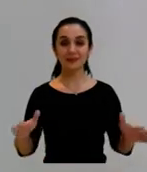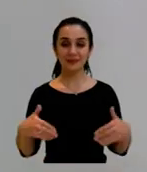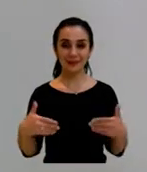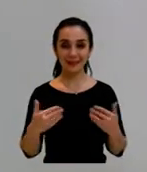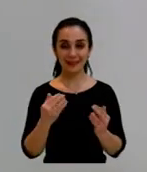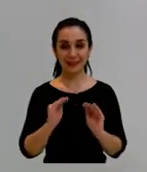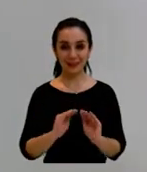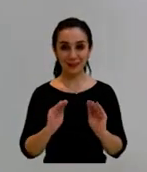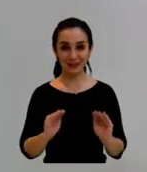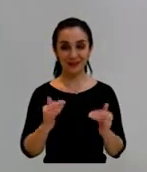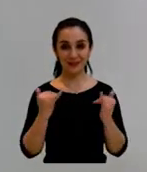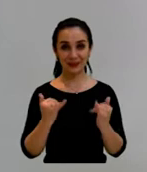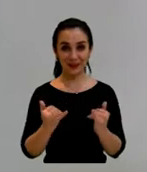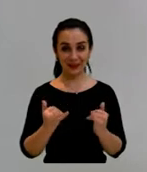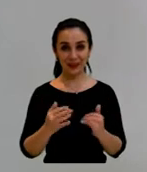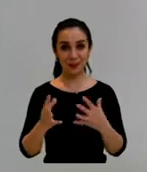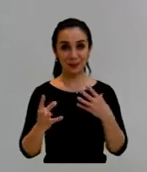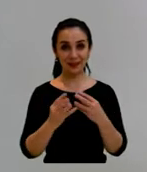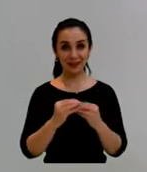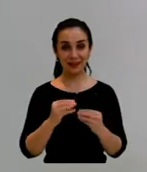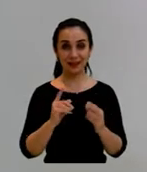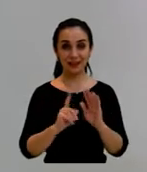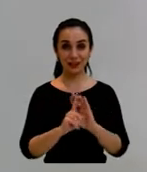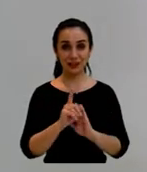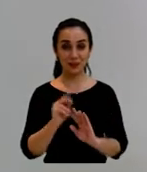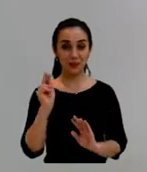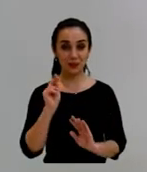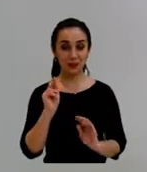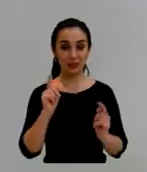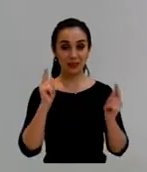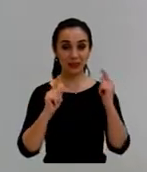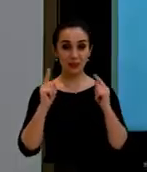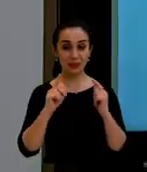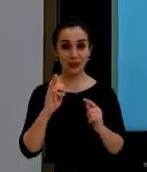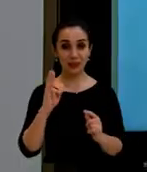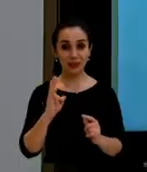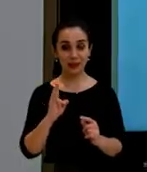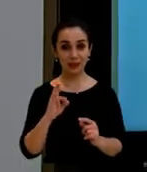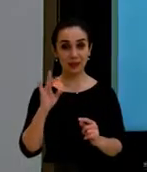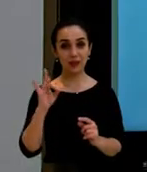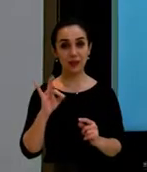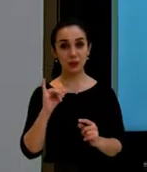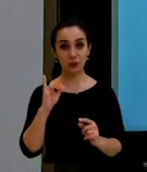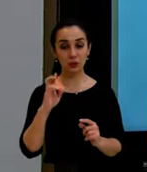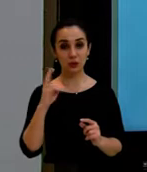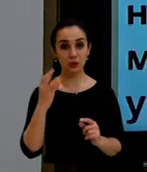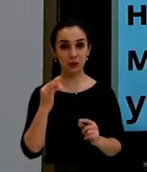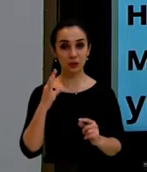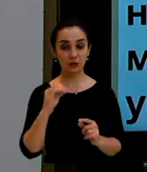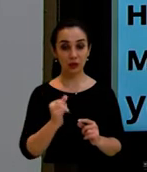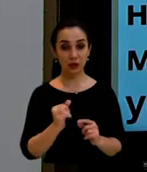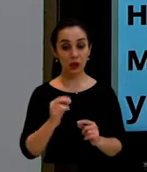Здравствуйте, ребята! Сегодня мы начинаем с вами изучать творчество Николая Рубцова.